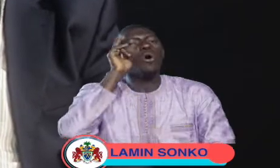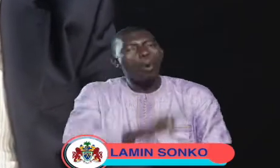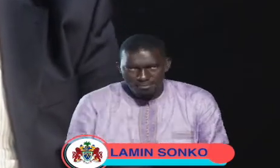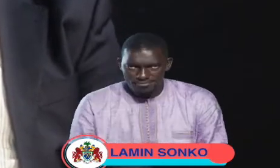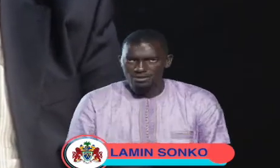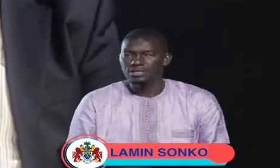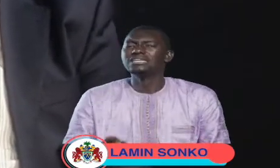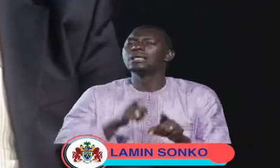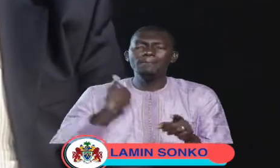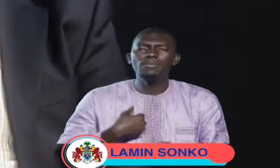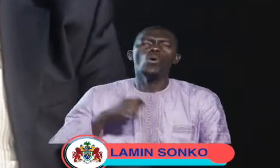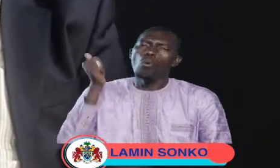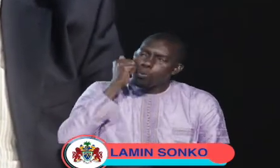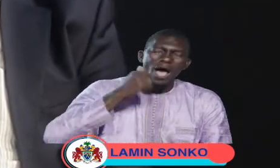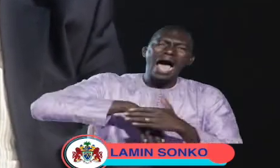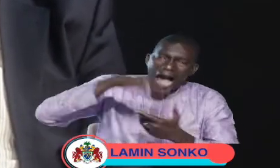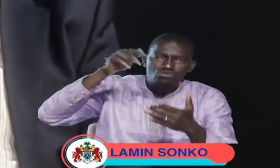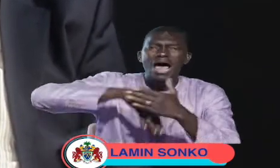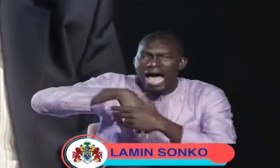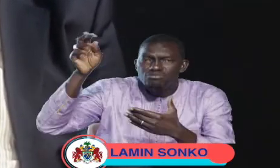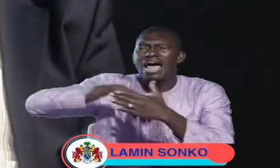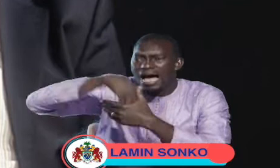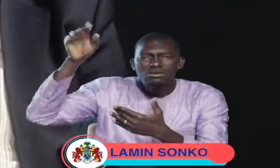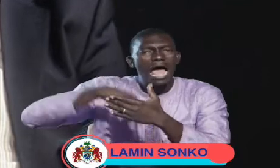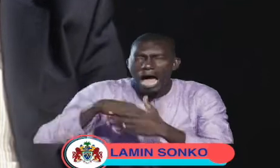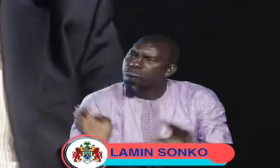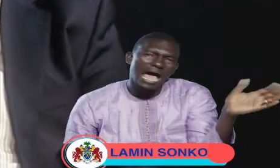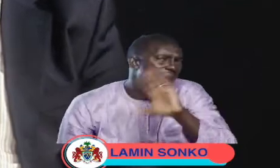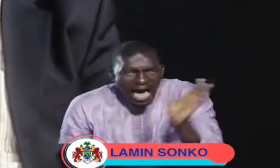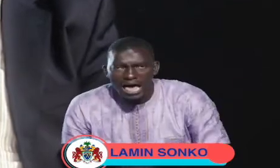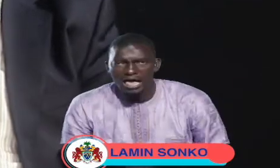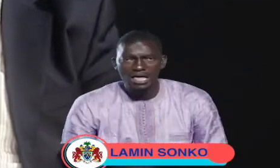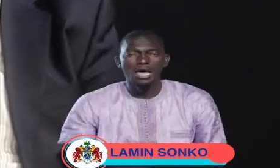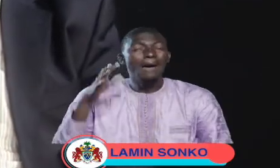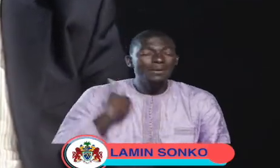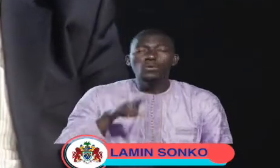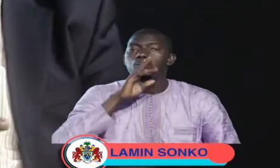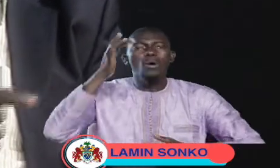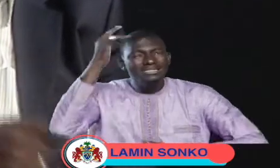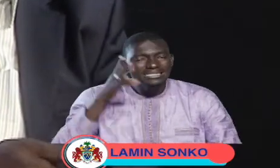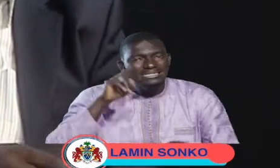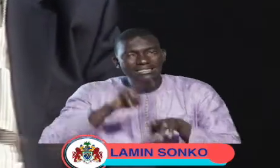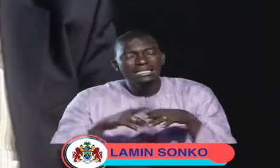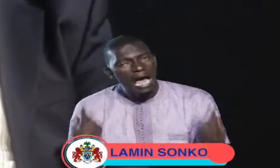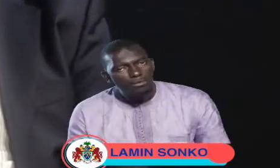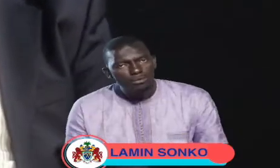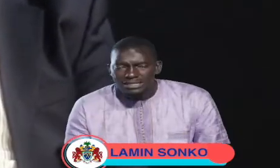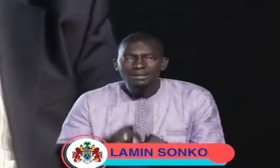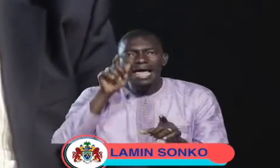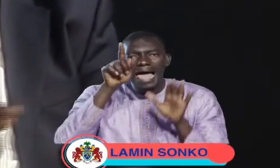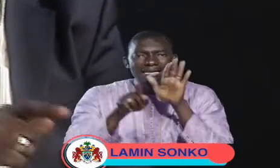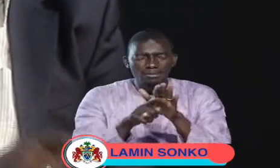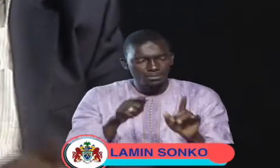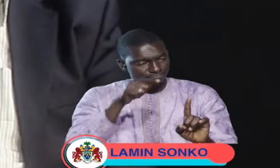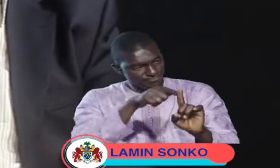tamul tala ba ni ajo tamul fanan kono ase sotno kono o ko kuran yon tariya ne ka wajal bindi bakel ba ni bada banko do ke kata banko do kan